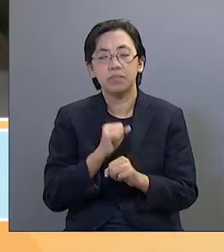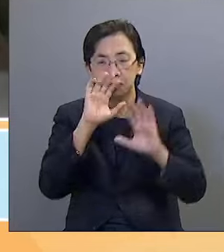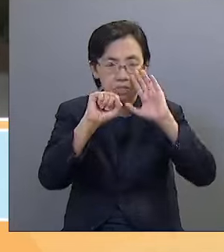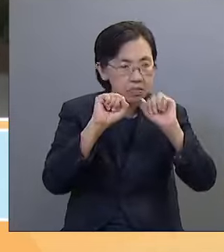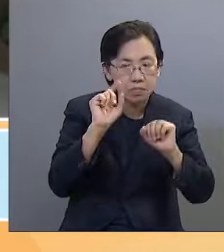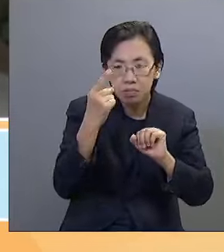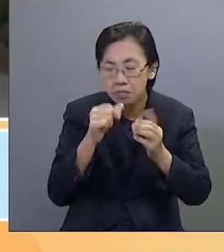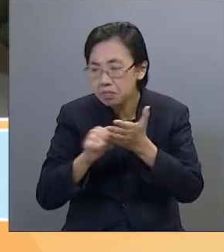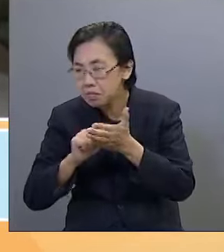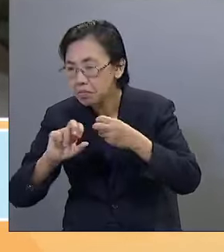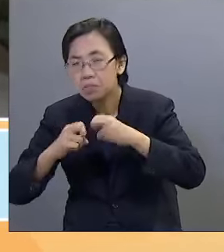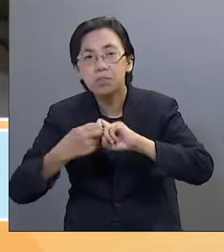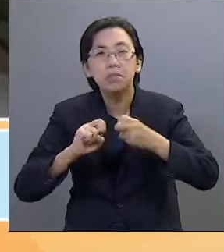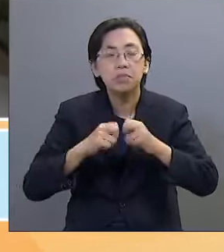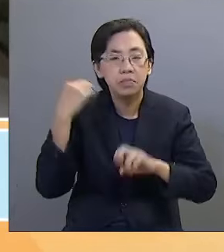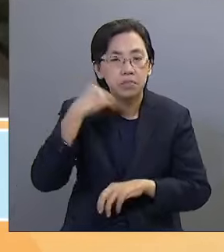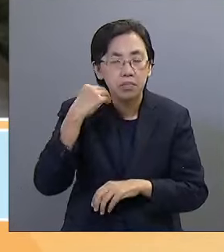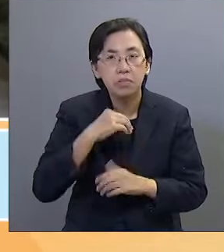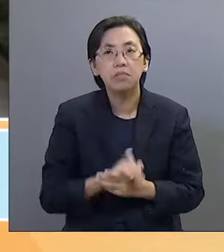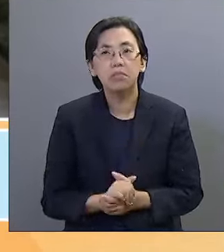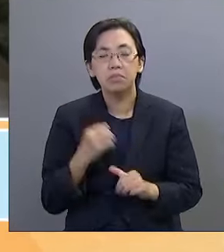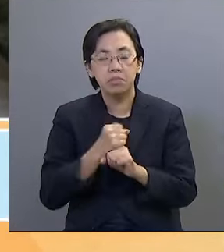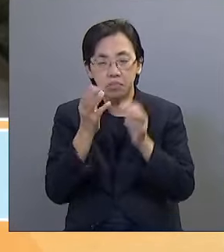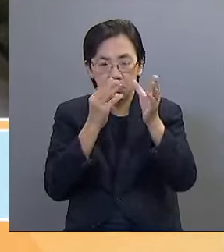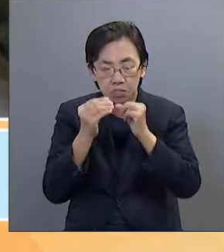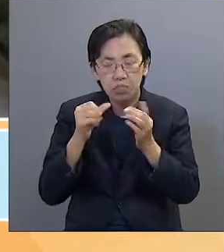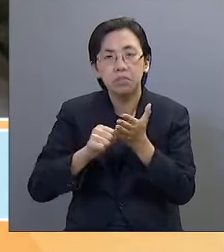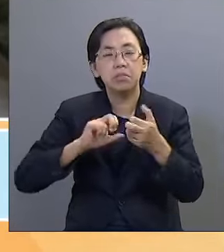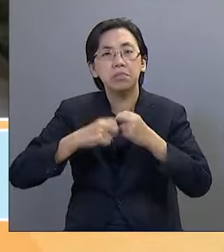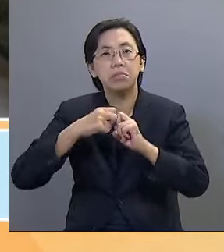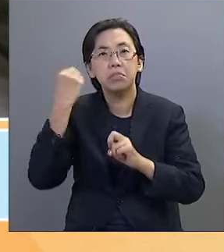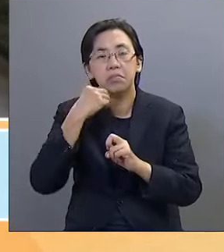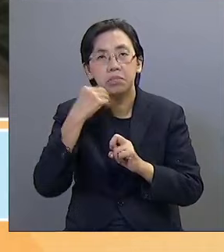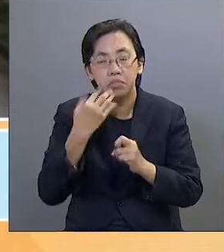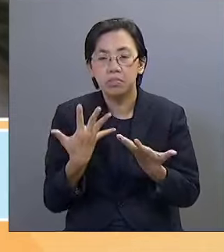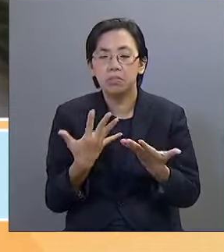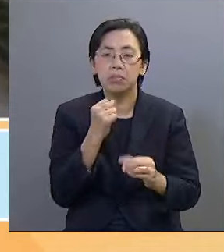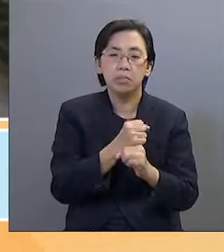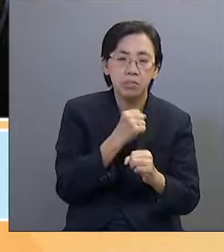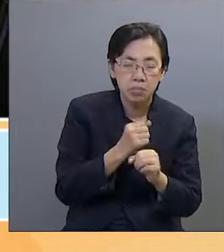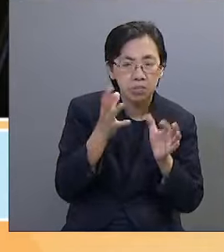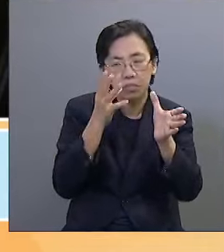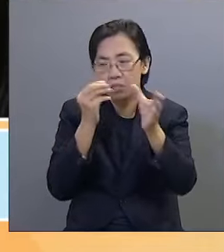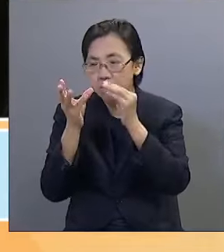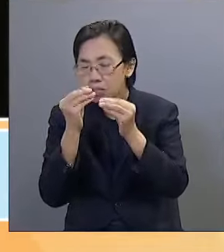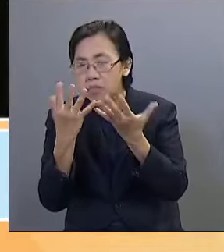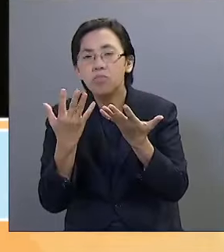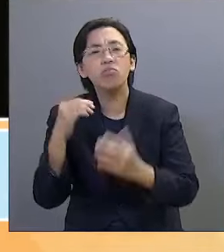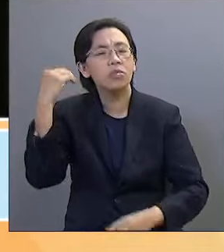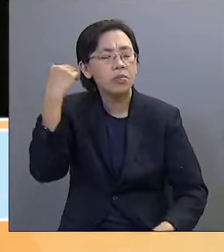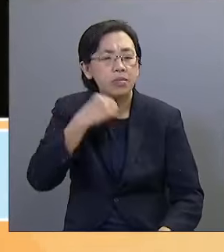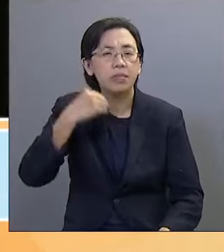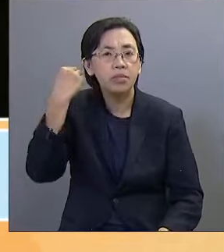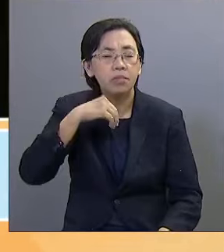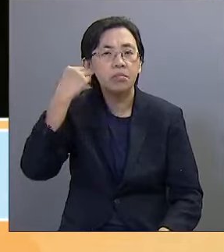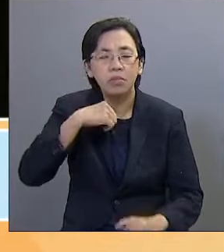ม่ๆแก้ปัญหาบ่อยๆนะครับอันนี้อันที่1เลยนะไม่ว่าจะในการทำงานการเรียนรู้แบบทุกวันเลยนะครับ